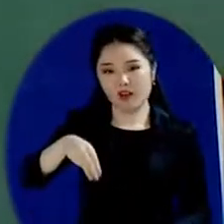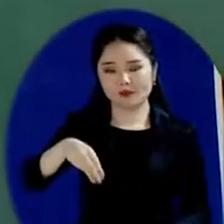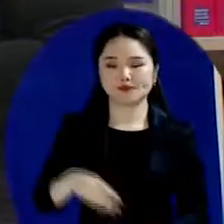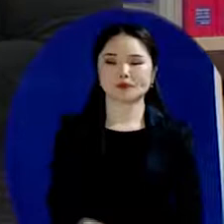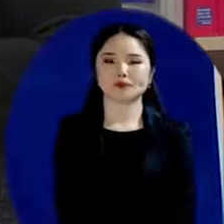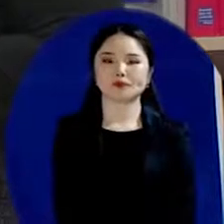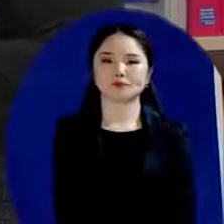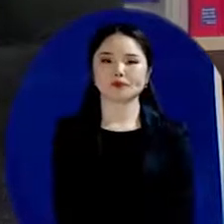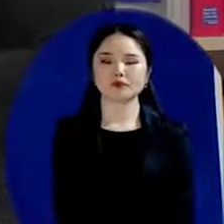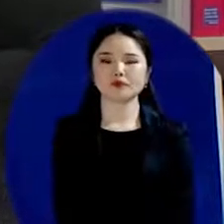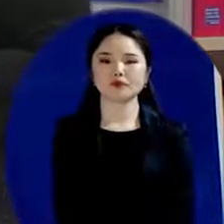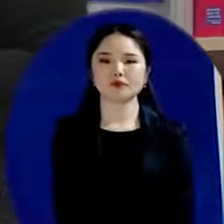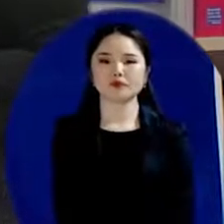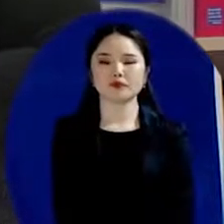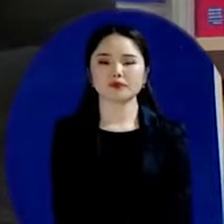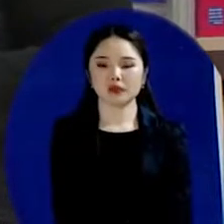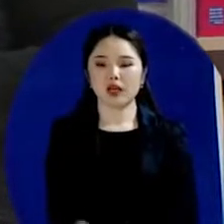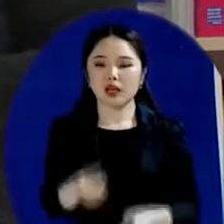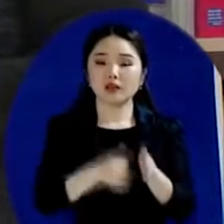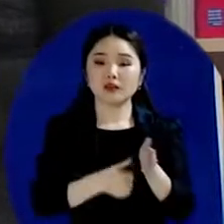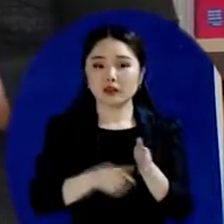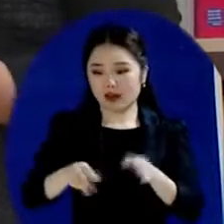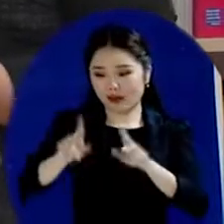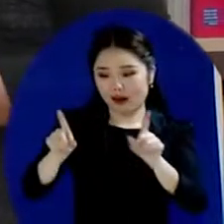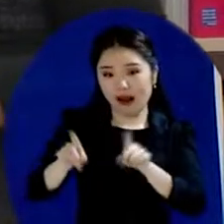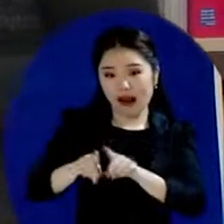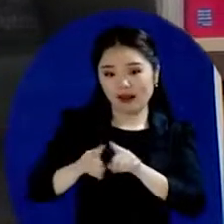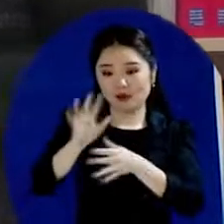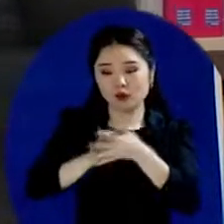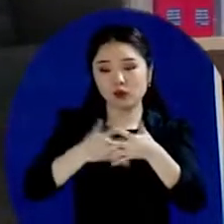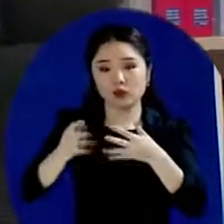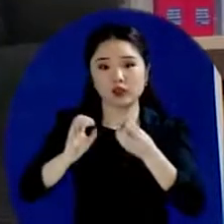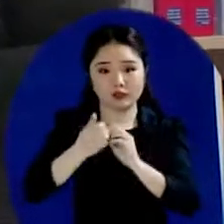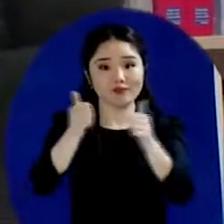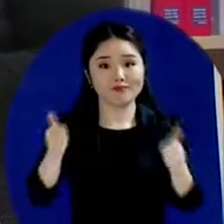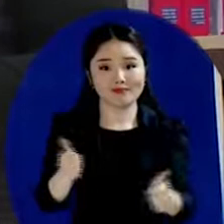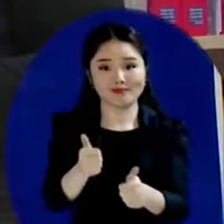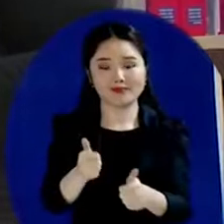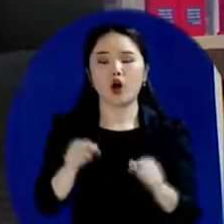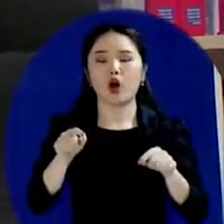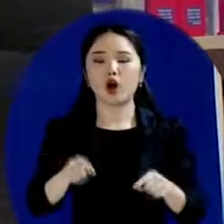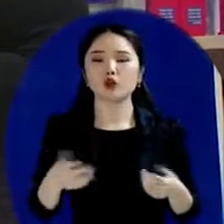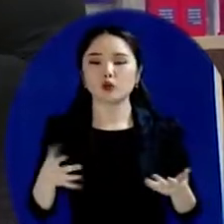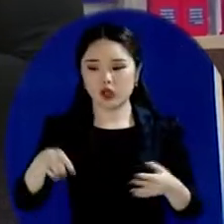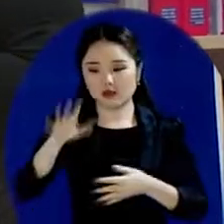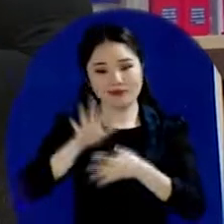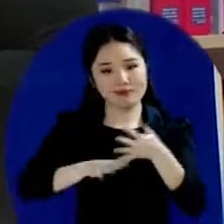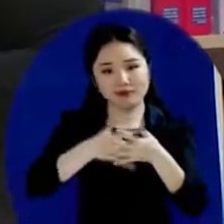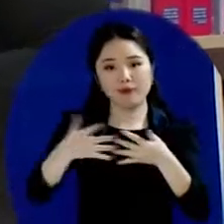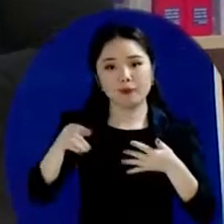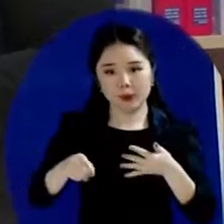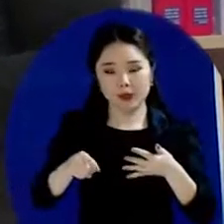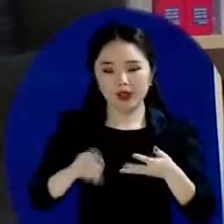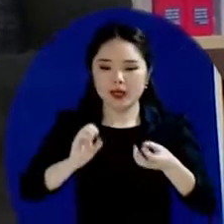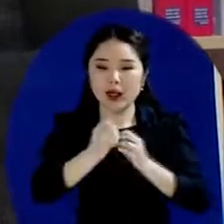тэмдэглэе. За та бүхэн манд дэвтэртээ энэхүү хүснэгтийг хийсэн байхаа гэж бодож байна. Одоо энэ хүснэгтээ